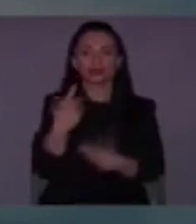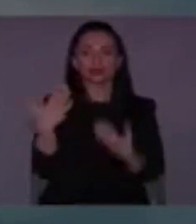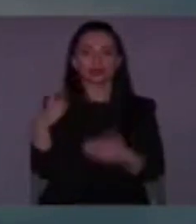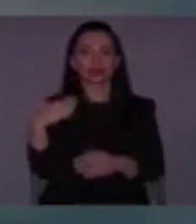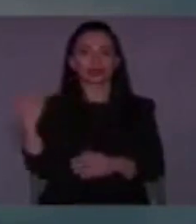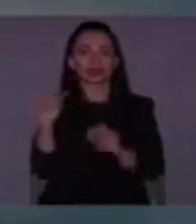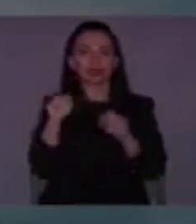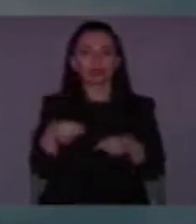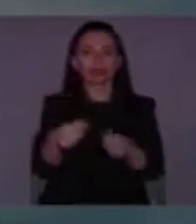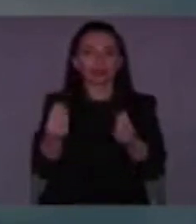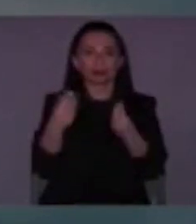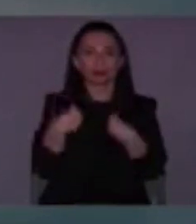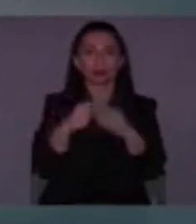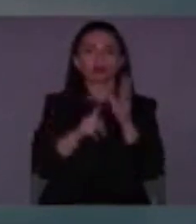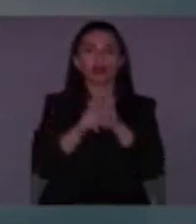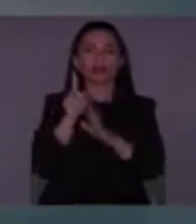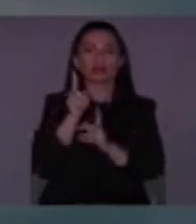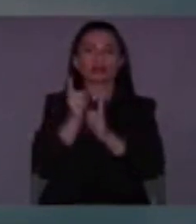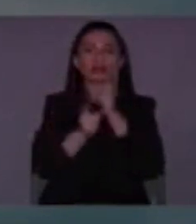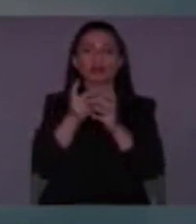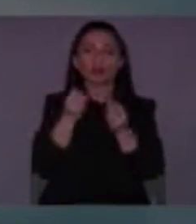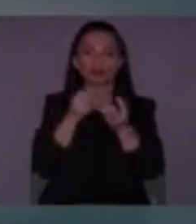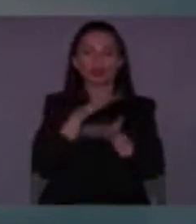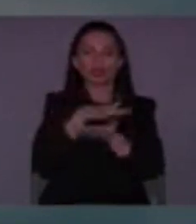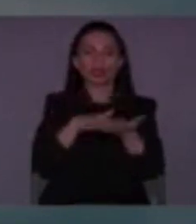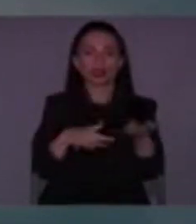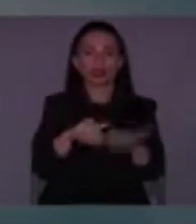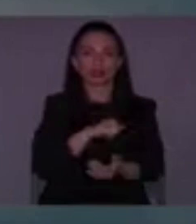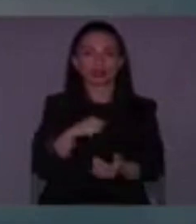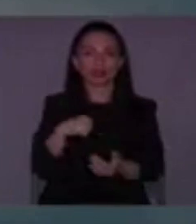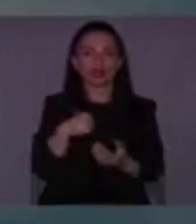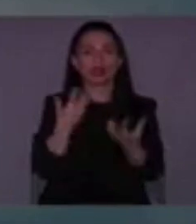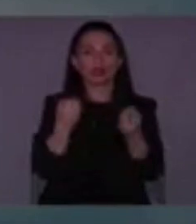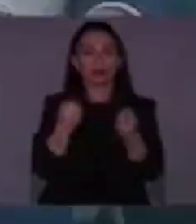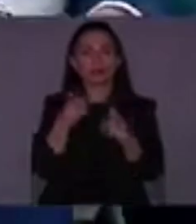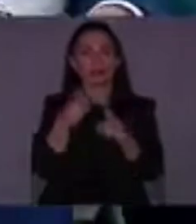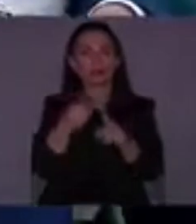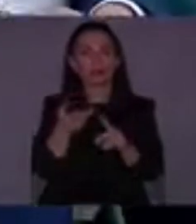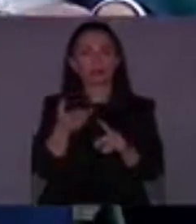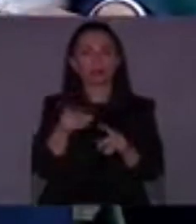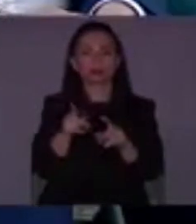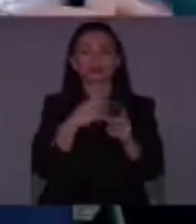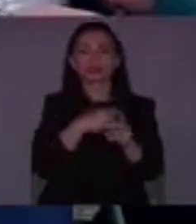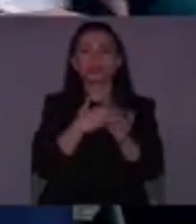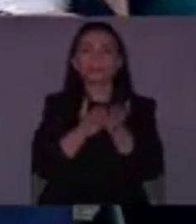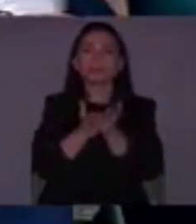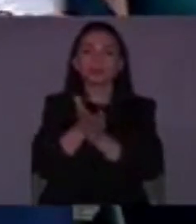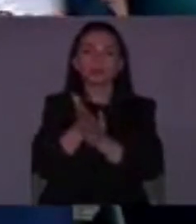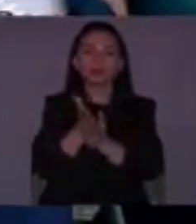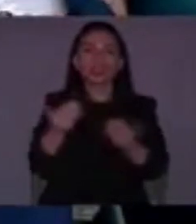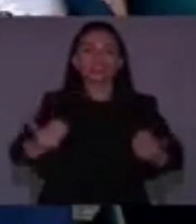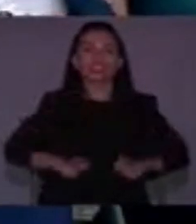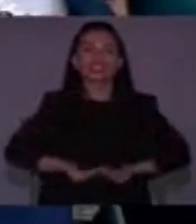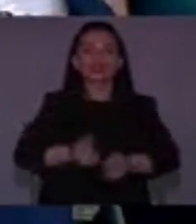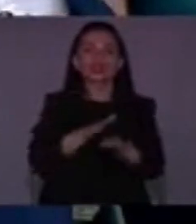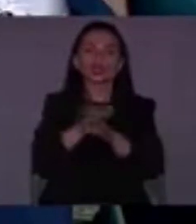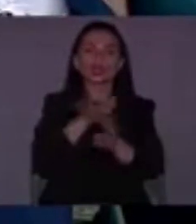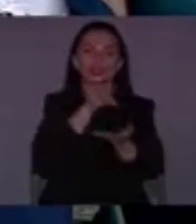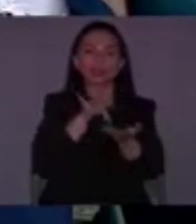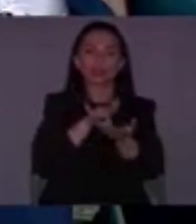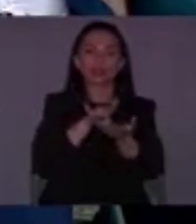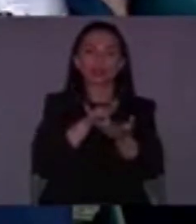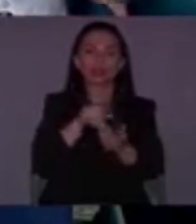საშუალება დაწყებული რეფორმები თავად გავაგრძელო, და მეორეს მხრივ ამ ძირითად მიმართულებას, სიცოცხლით სავსე